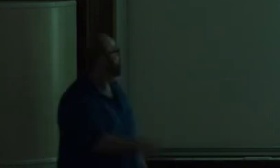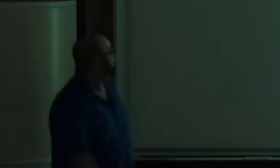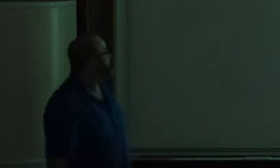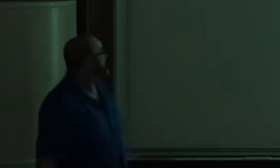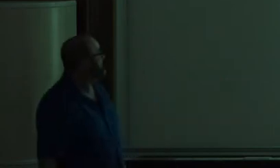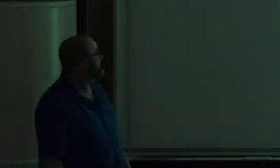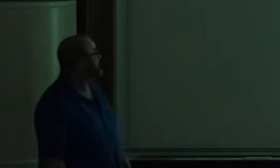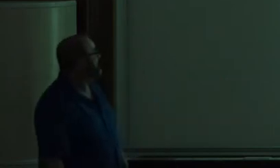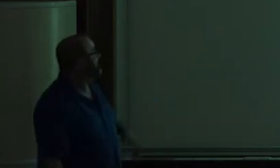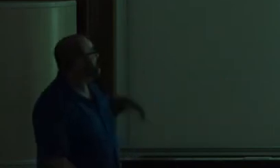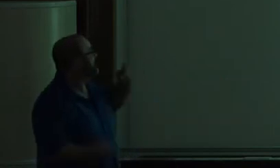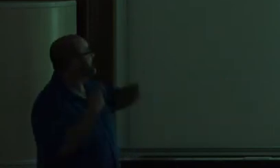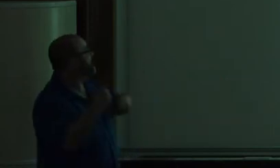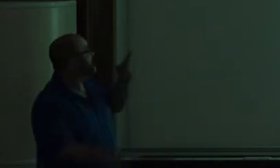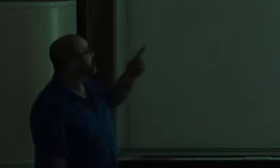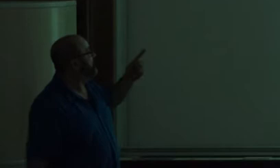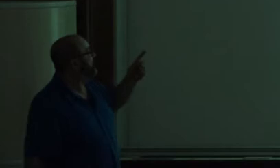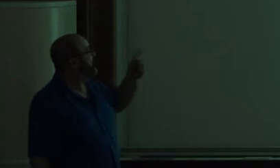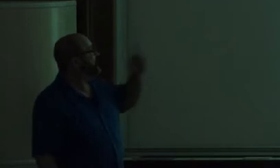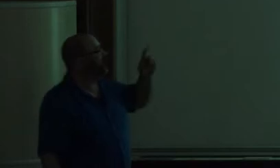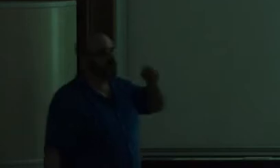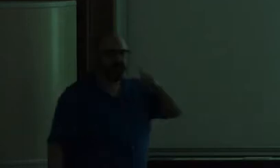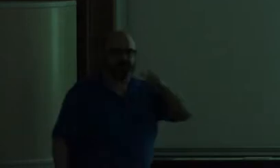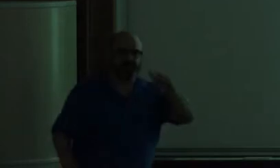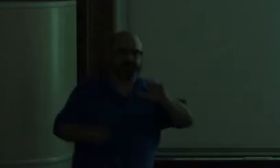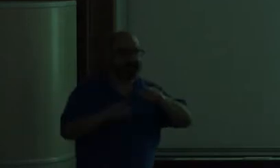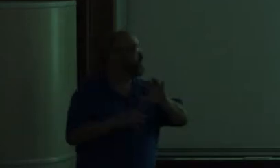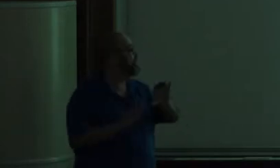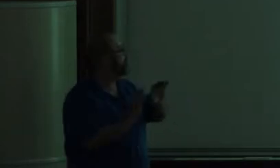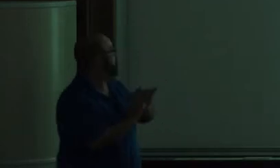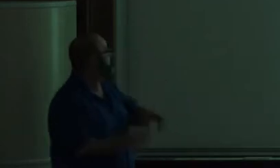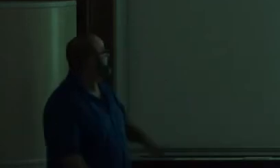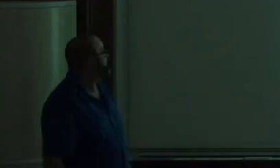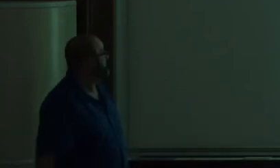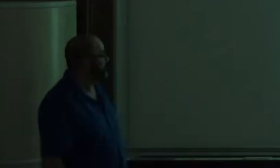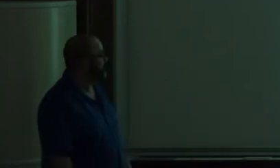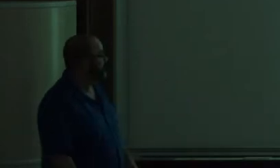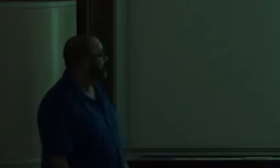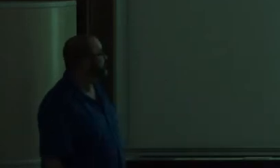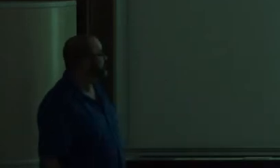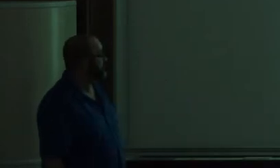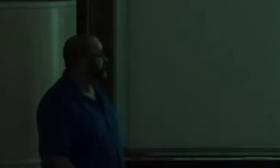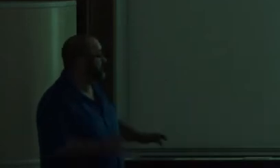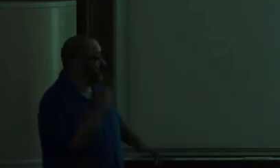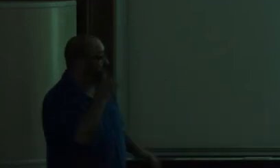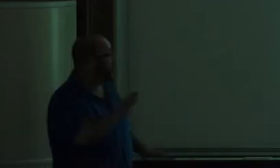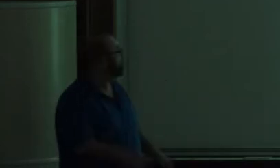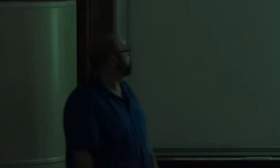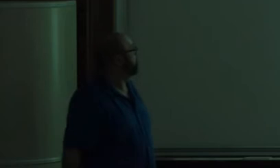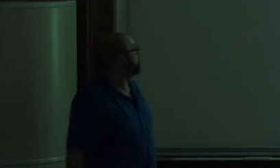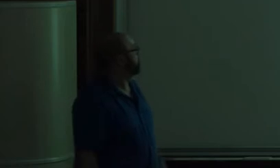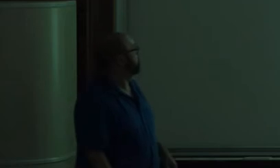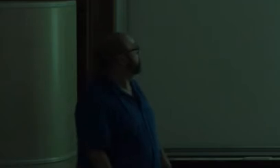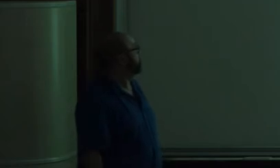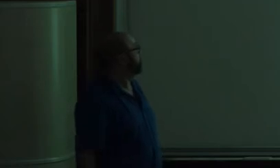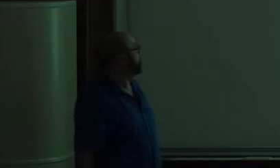petite slide sur Jupyter Notebook. Donc, normalement, je peux exécuter le code qui se passe là. Donc, ça va être du live coding pour certaines parties. On va espérer que ça a marché et que je ne vais pas